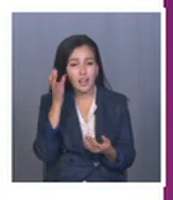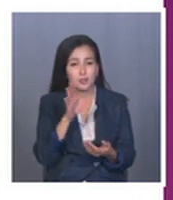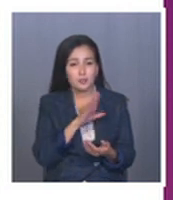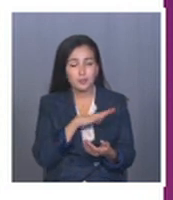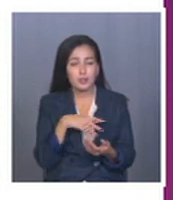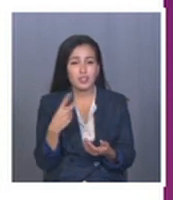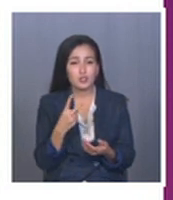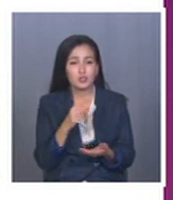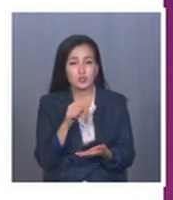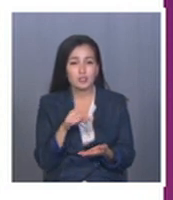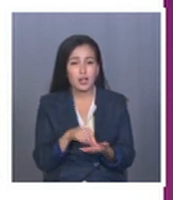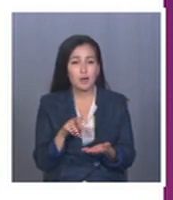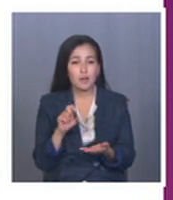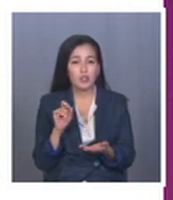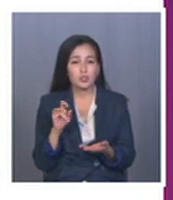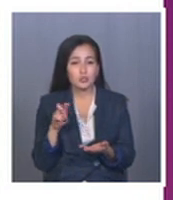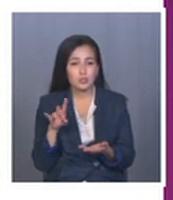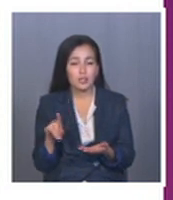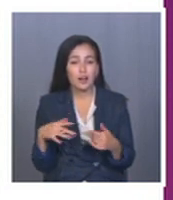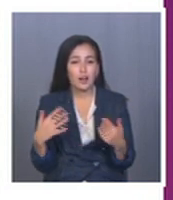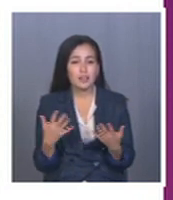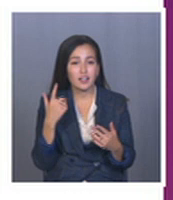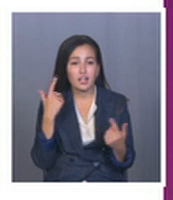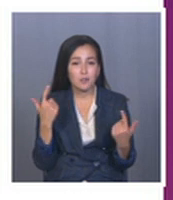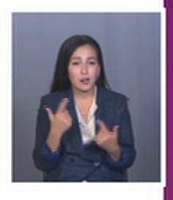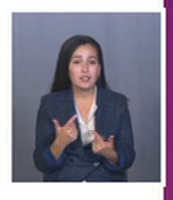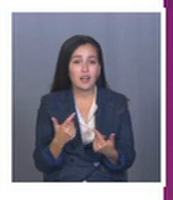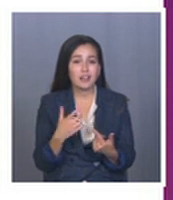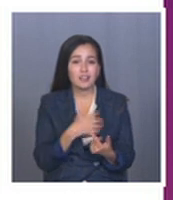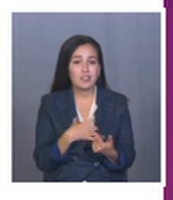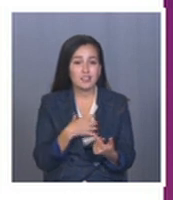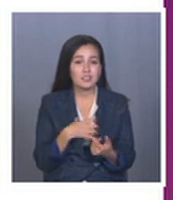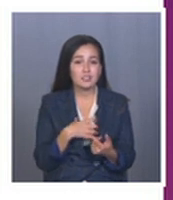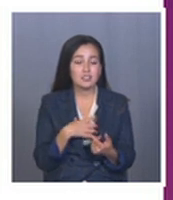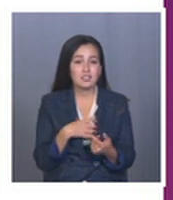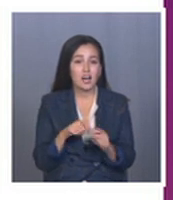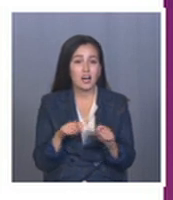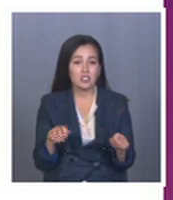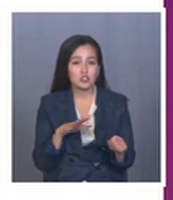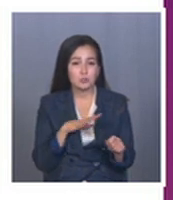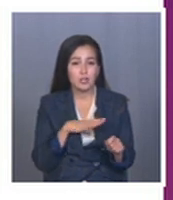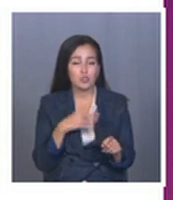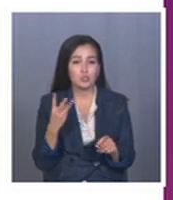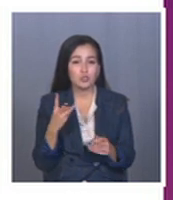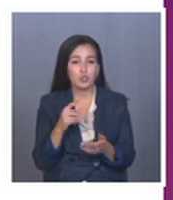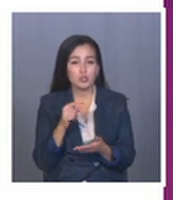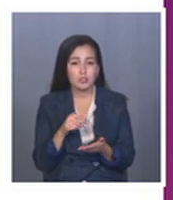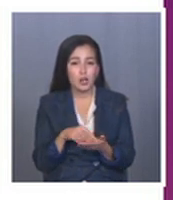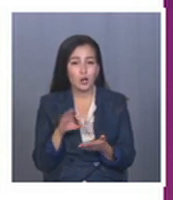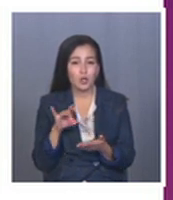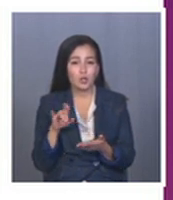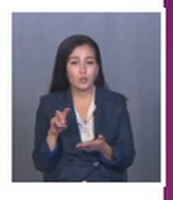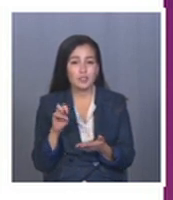Екінші сұрақ, Ахмет Байтұрсынұлы қандай грамматиканың негізін салды? Үшінші сұрақ, Орхон